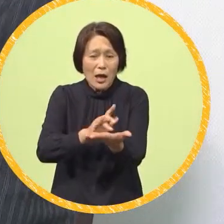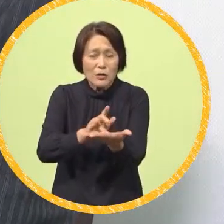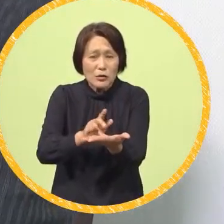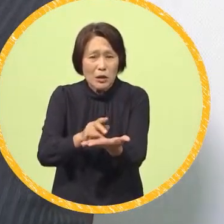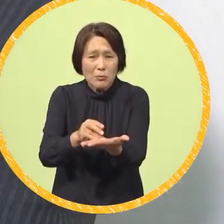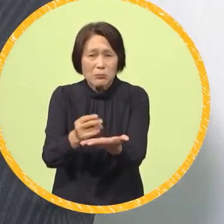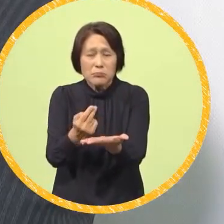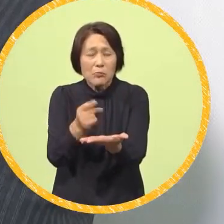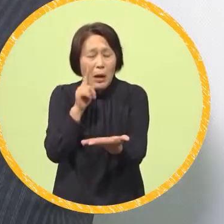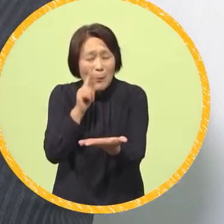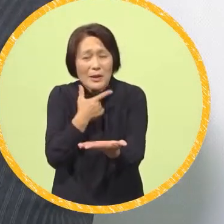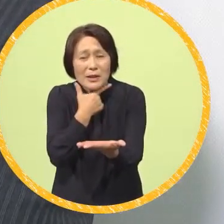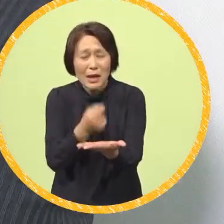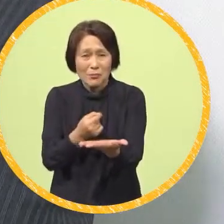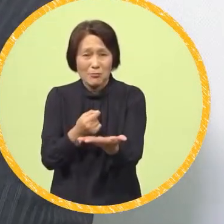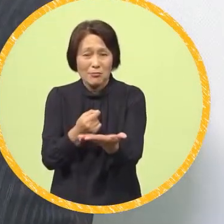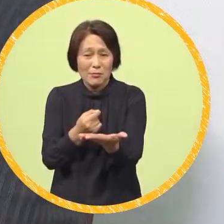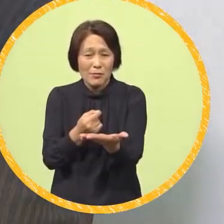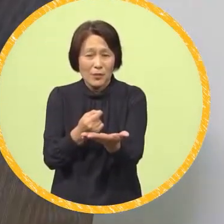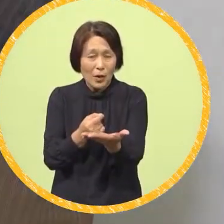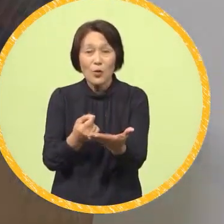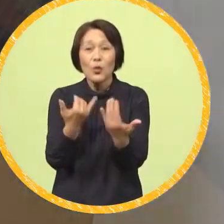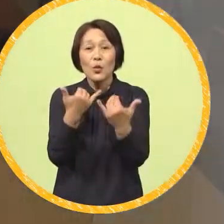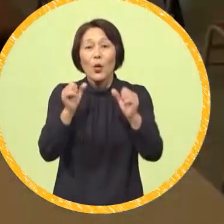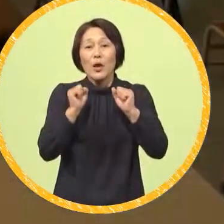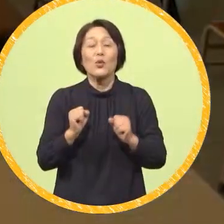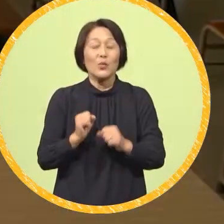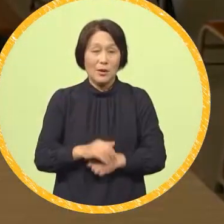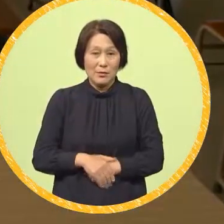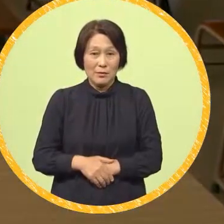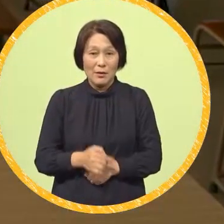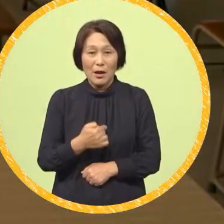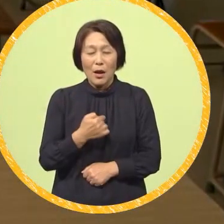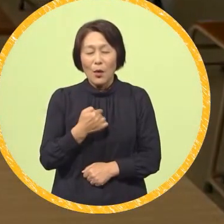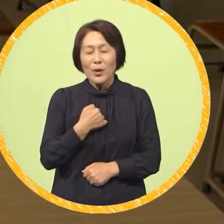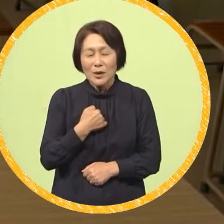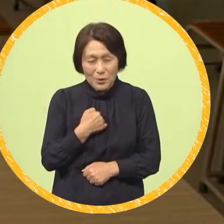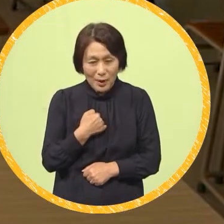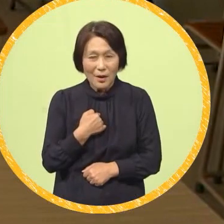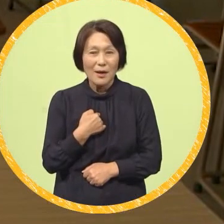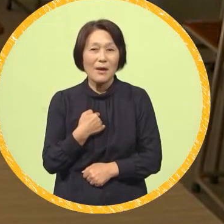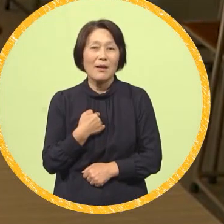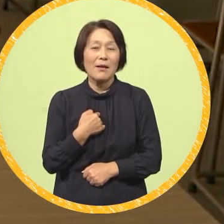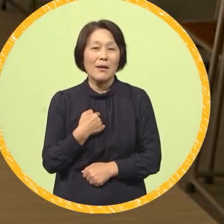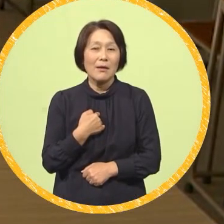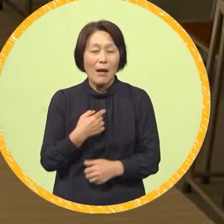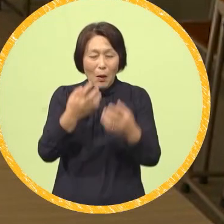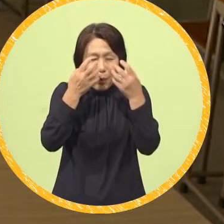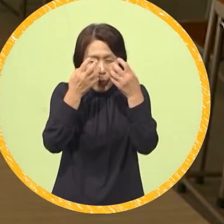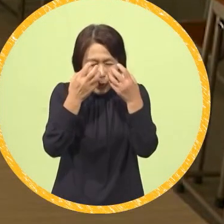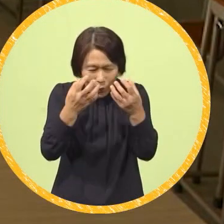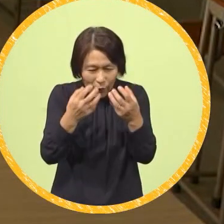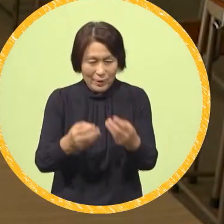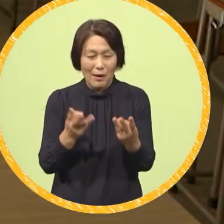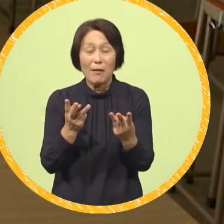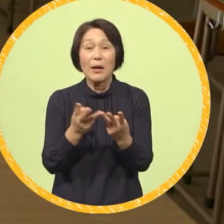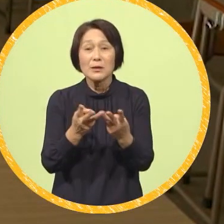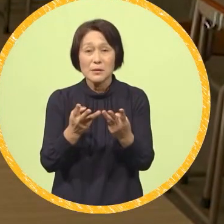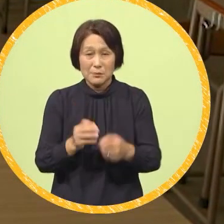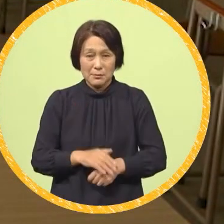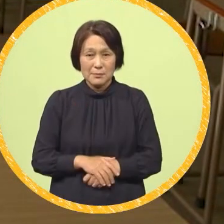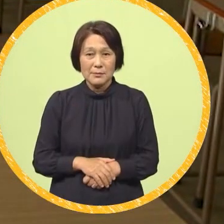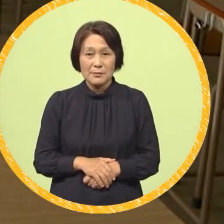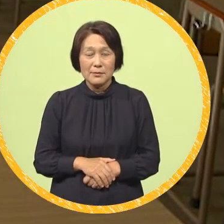という好奇心を持っている人がいるんだそうです、 はい、 私は大変驚いた数字だと思います